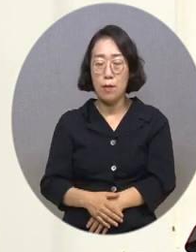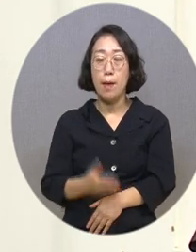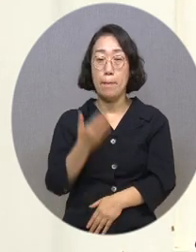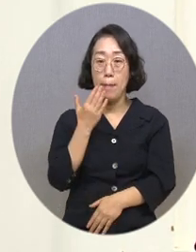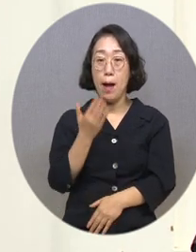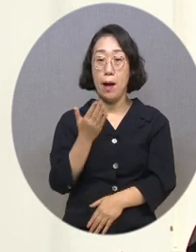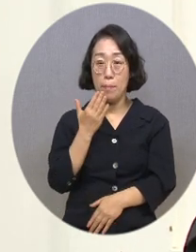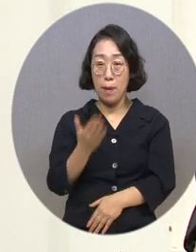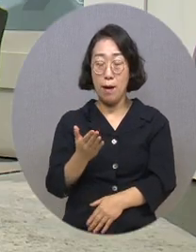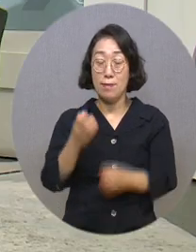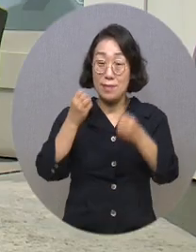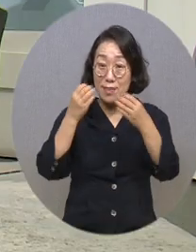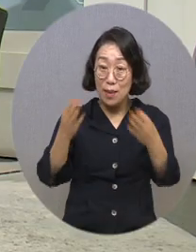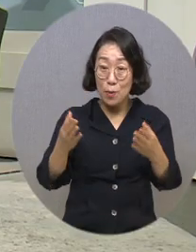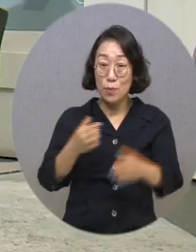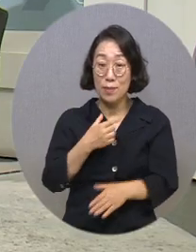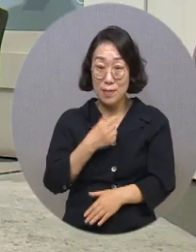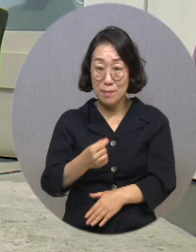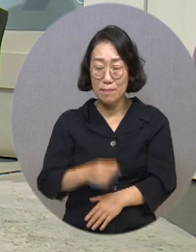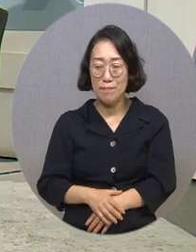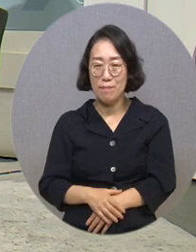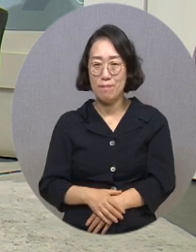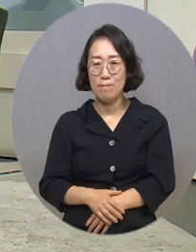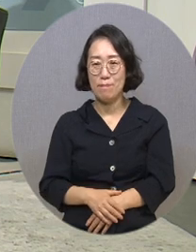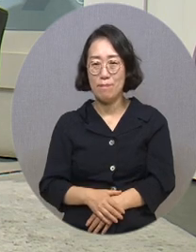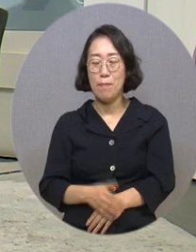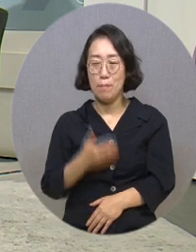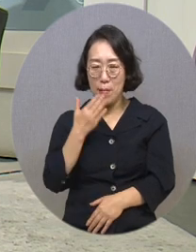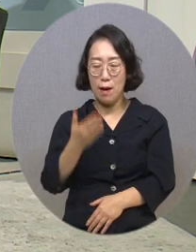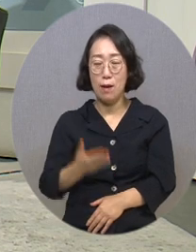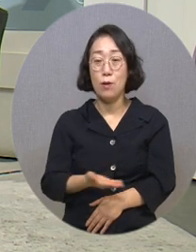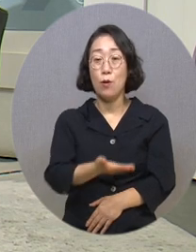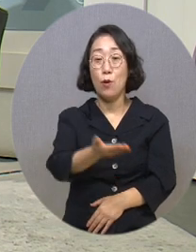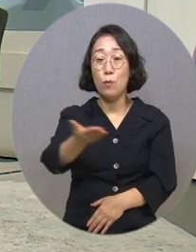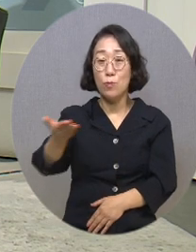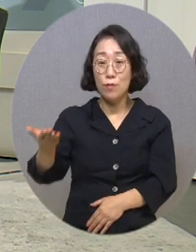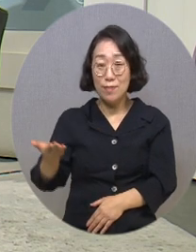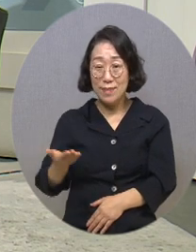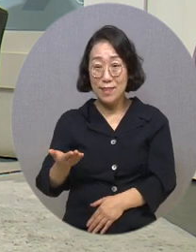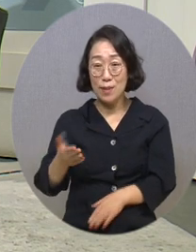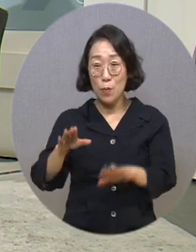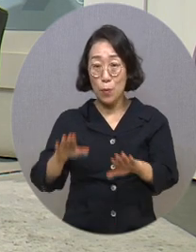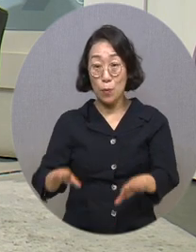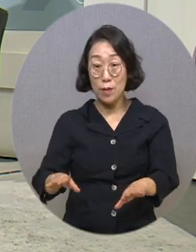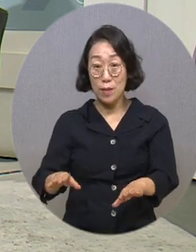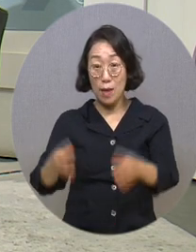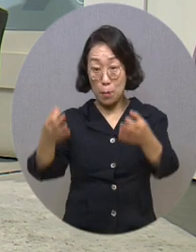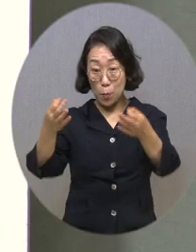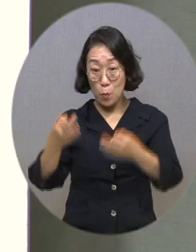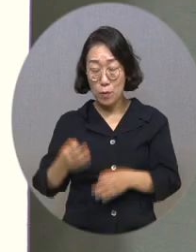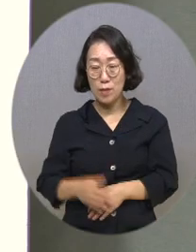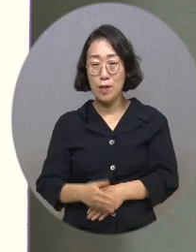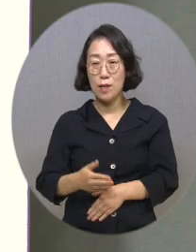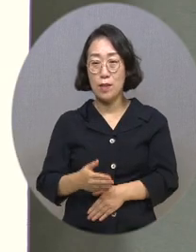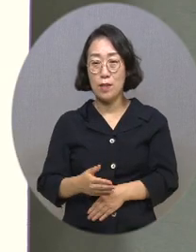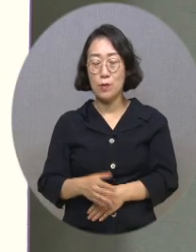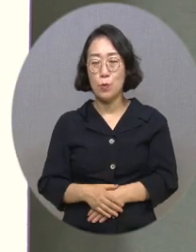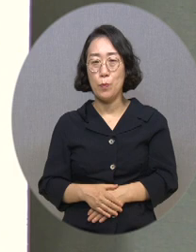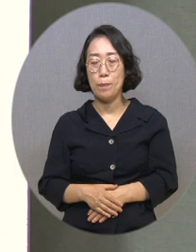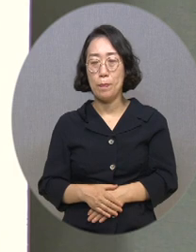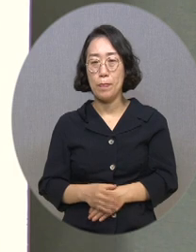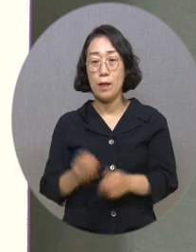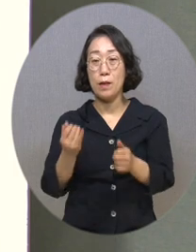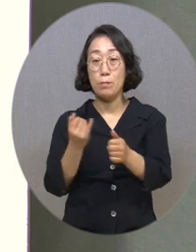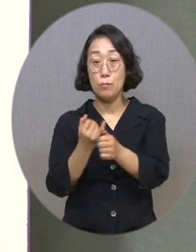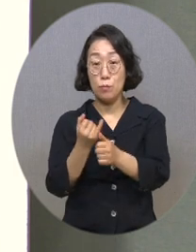가능성으로 살아요. 그러니까 이 방송을 보시는 많은 그 여성분들 네. 직업 여성들에게는